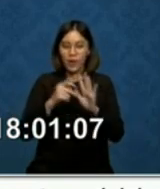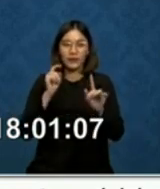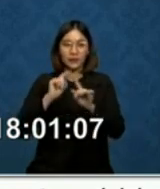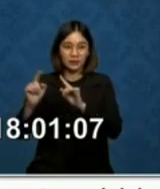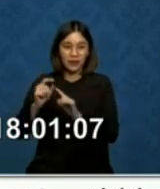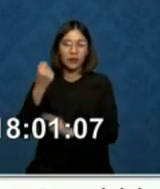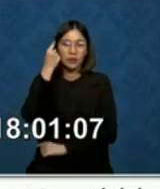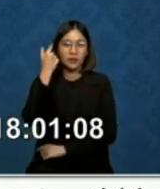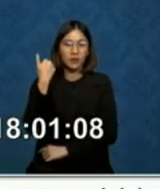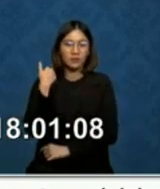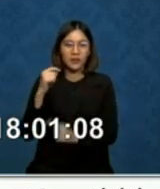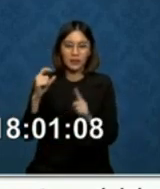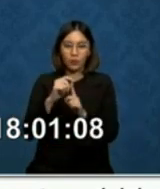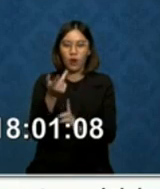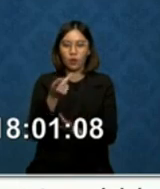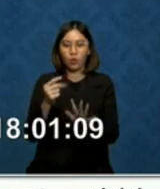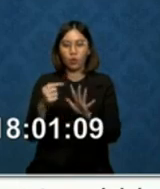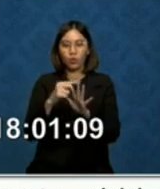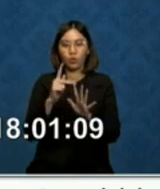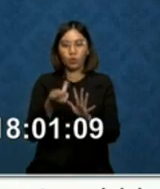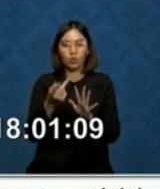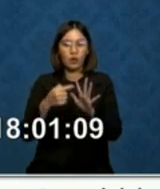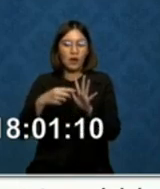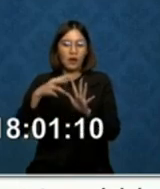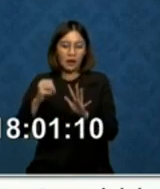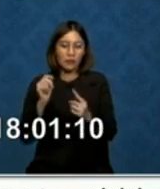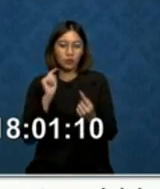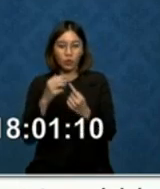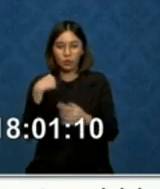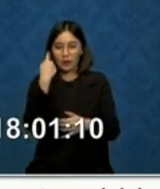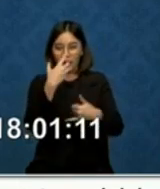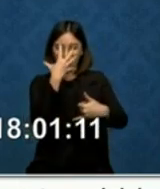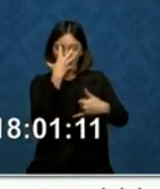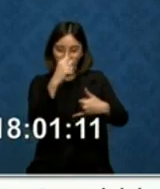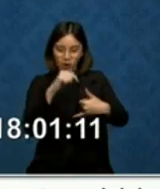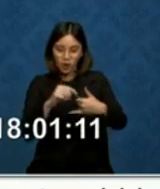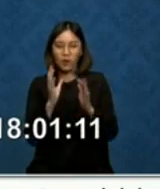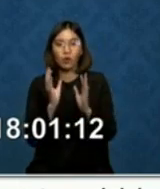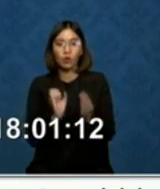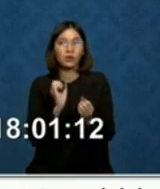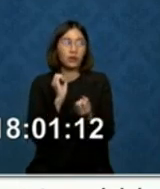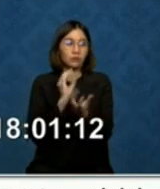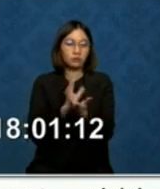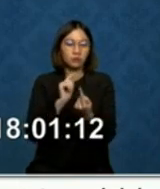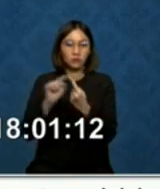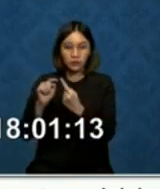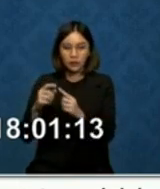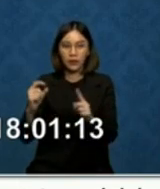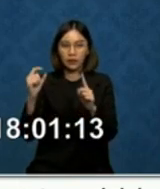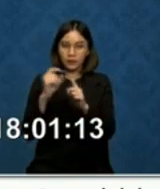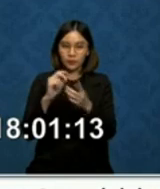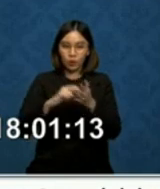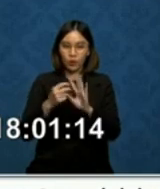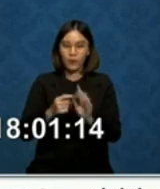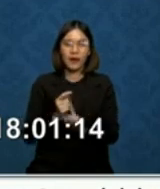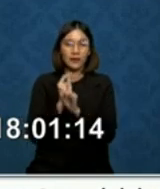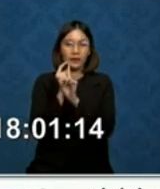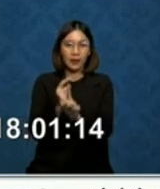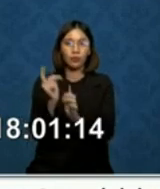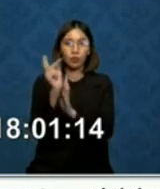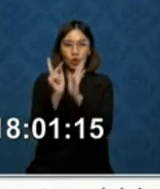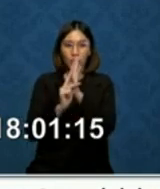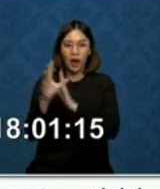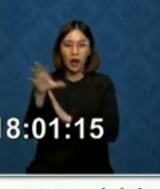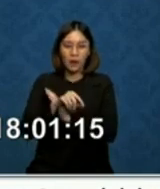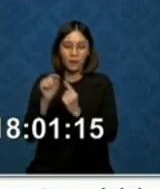ความค่ะของคำว่าคุกคามทางเพศซึ่งจะทำให้ผู้เสียหายหรือผู้ถูกกระทำสามารถนำการนิยามจำกัดตามกฎหม